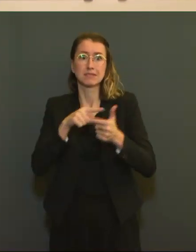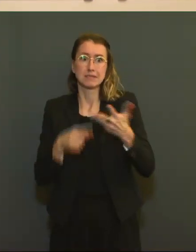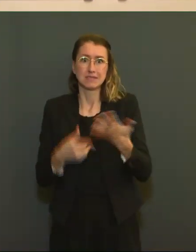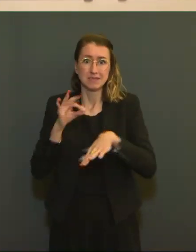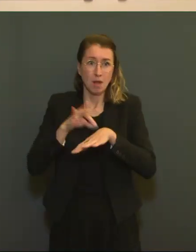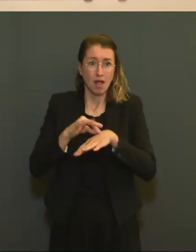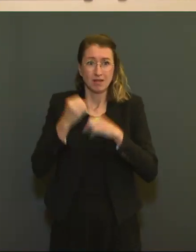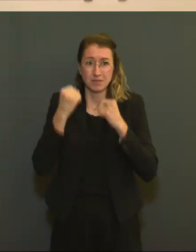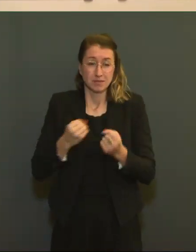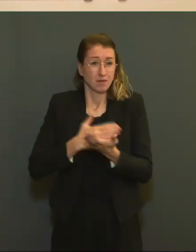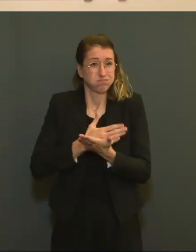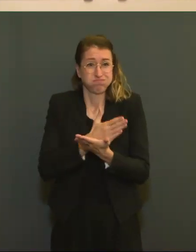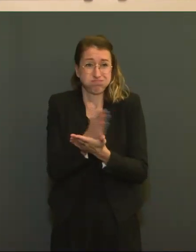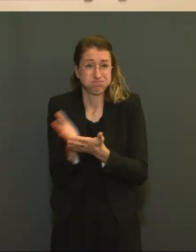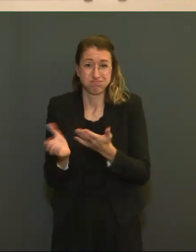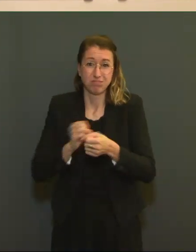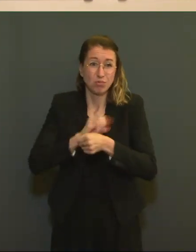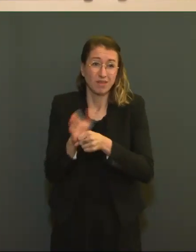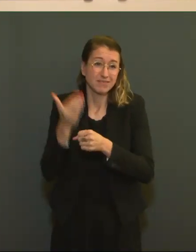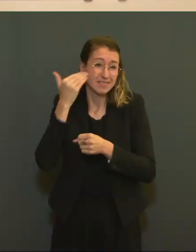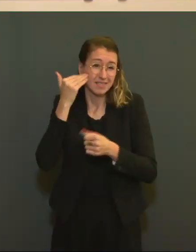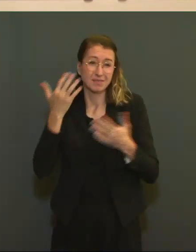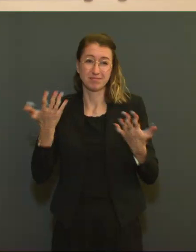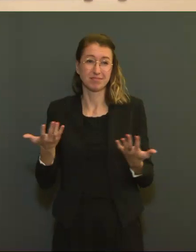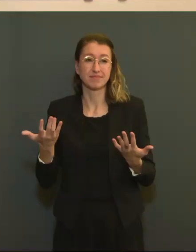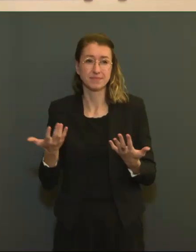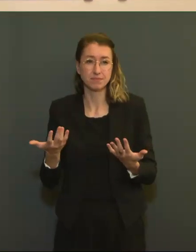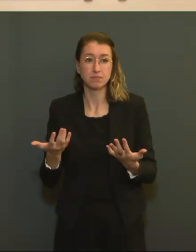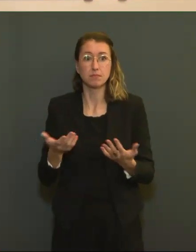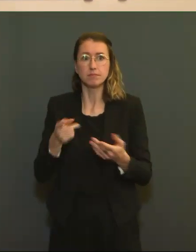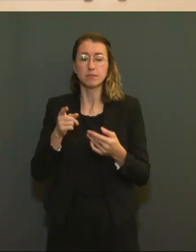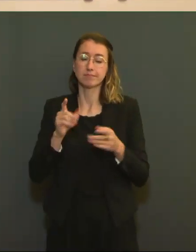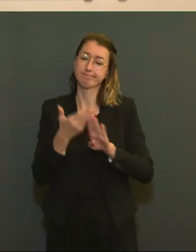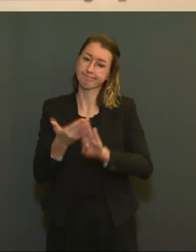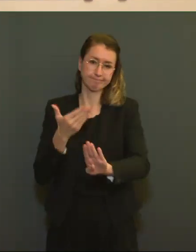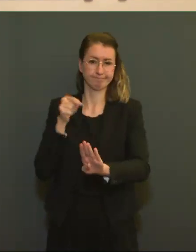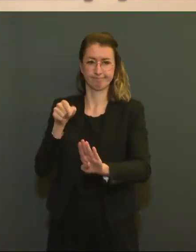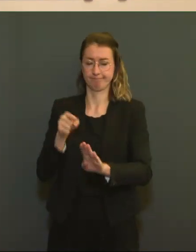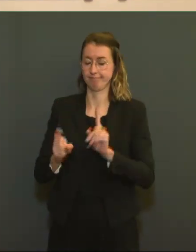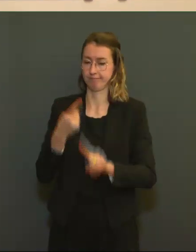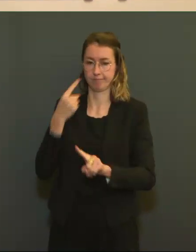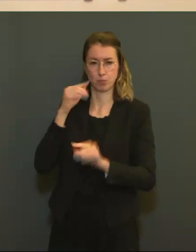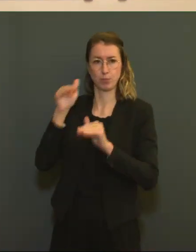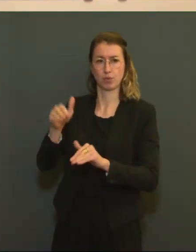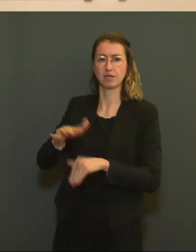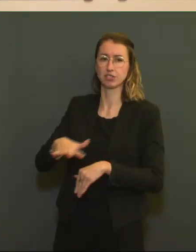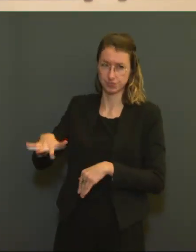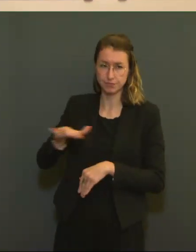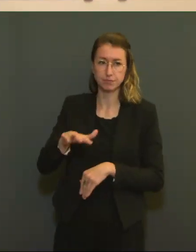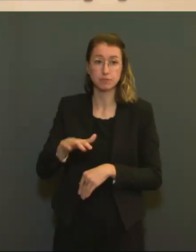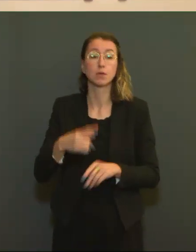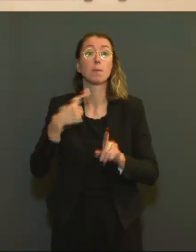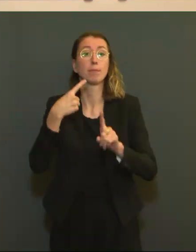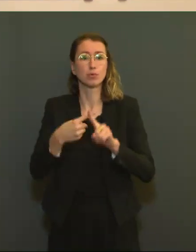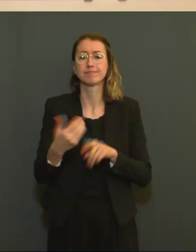du Covid. On va garder ces distances et on va éventuellement, par précaution, garder un masque si du moins c'est